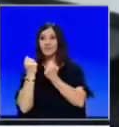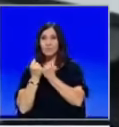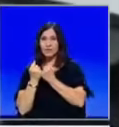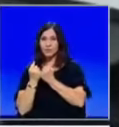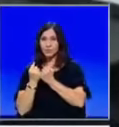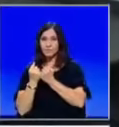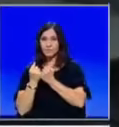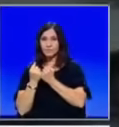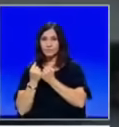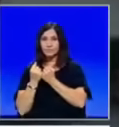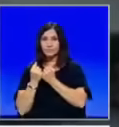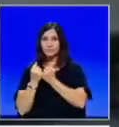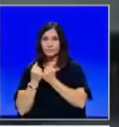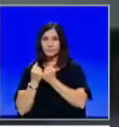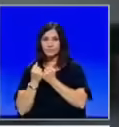място».